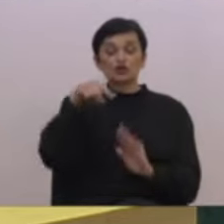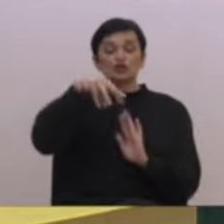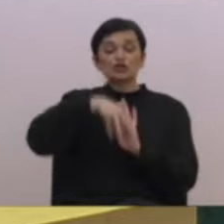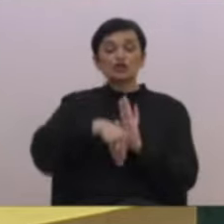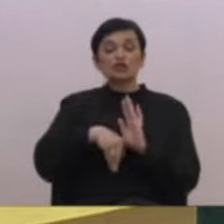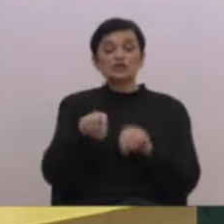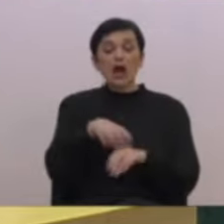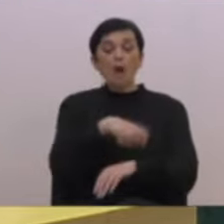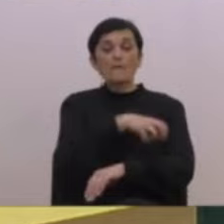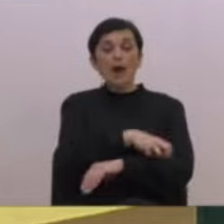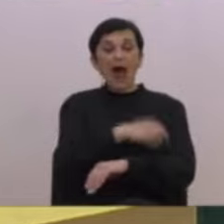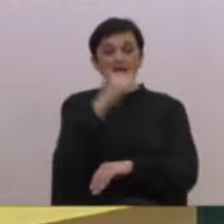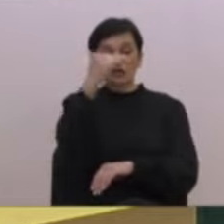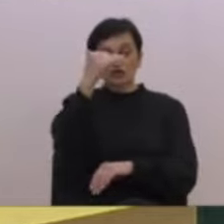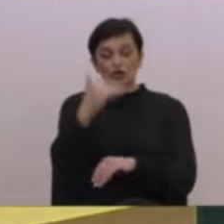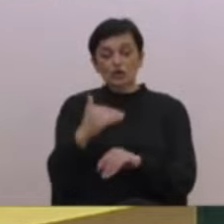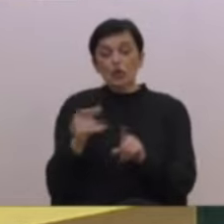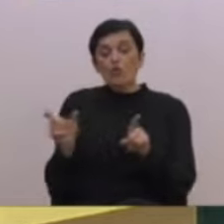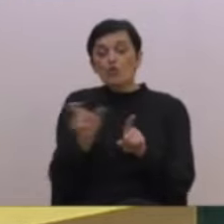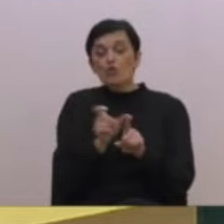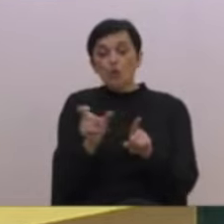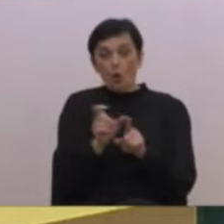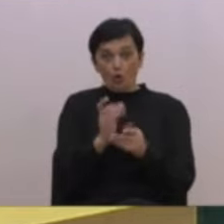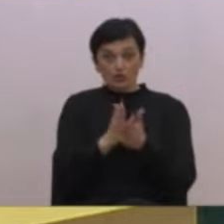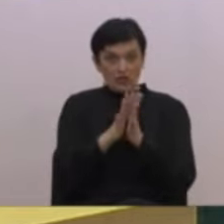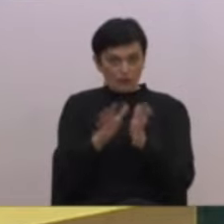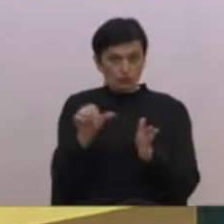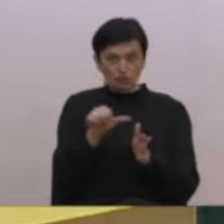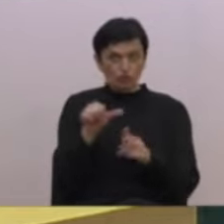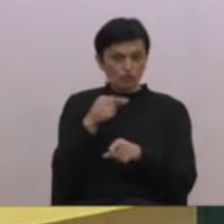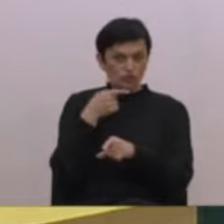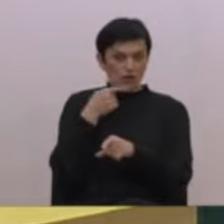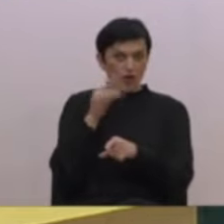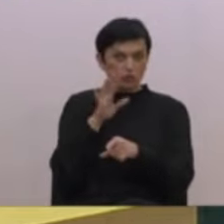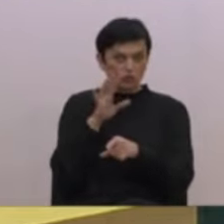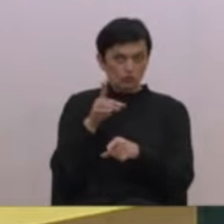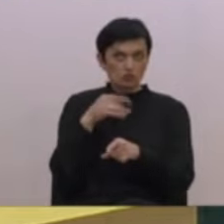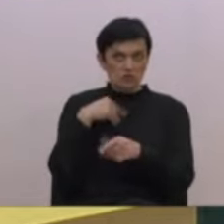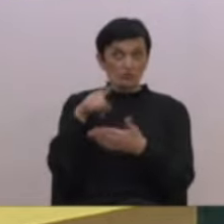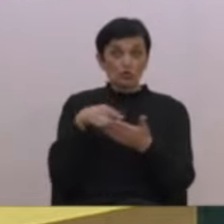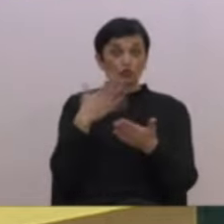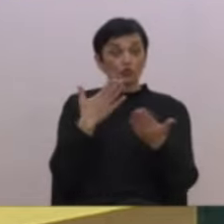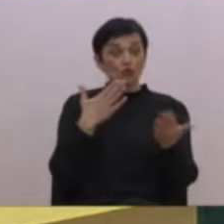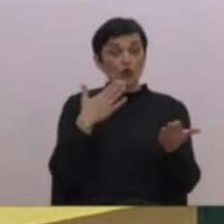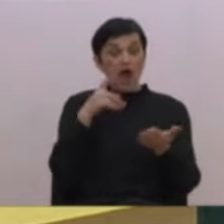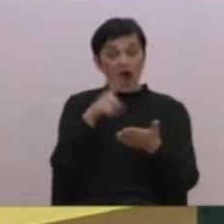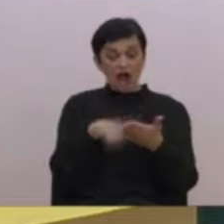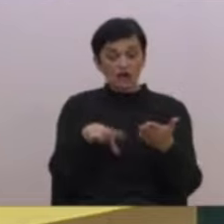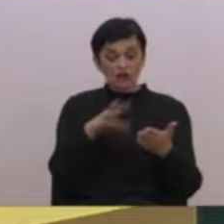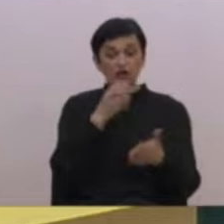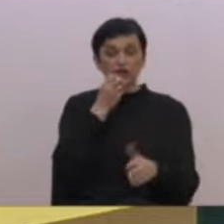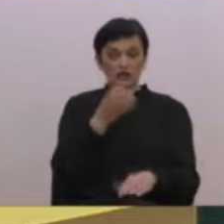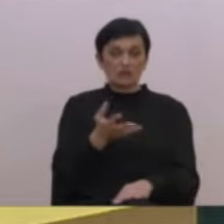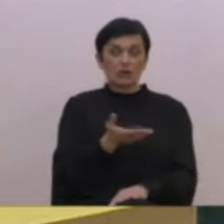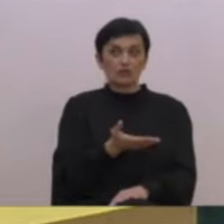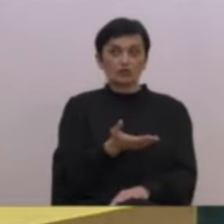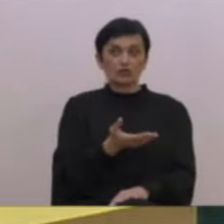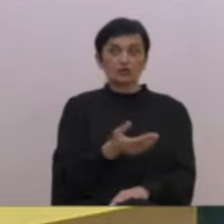არ დაუჯერო? გავლანძღო? რატომ არაფერი არ უთქვამ ცუდი ჯერ ამ ხალხის? თქვენ თუ არ ჯერათ, კი ბატონო,